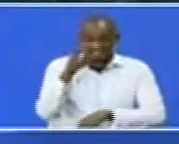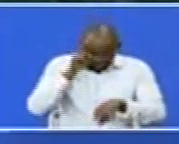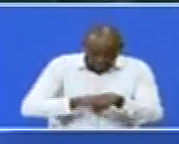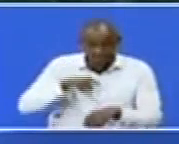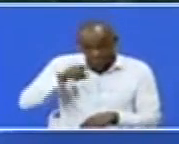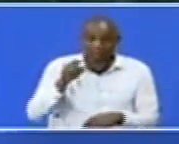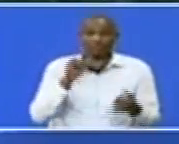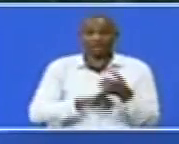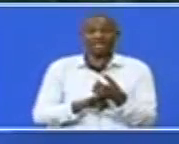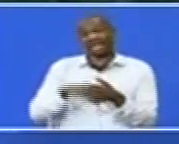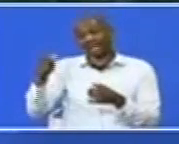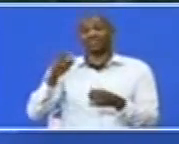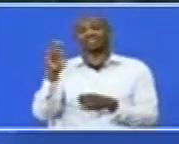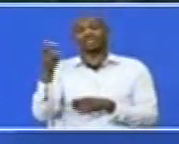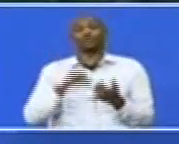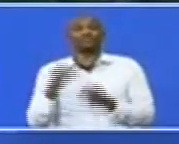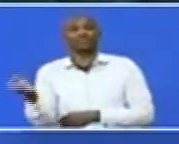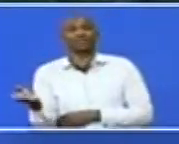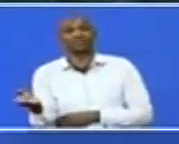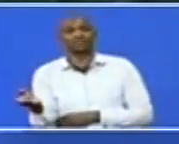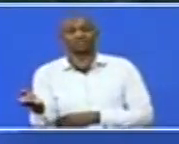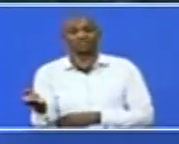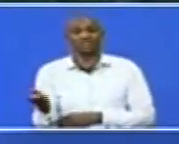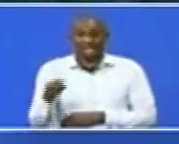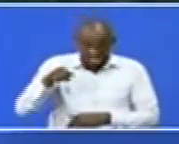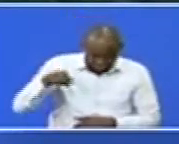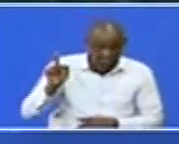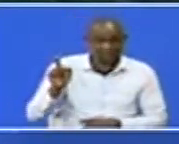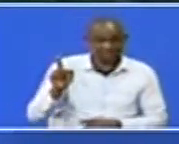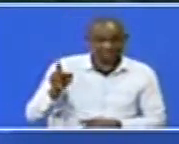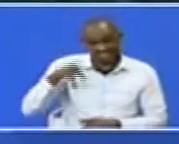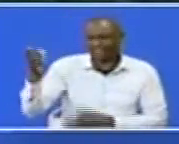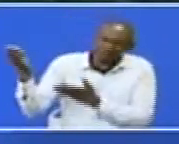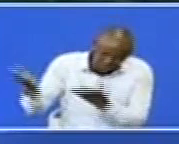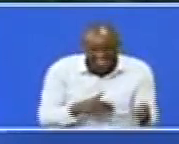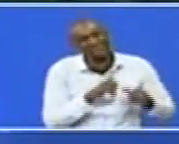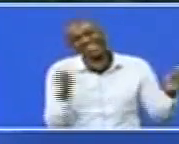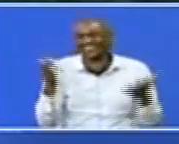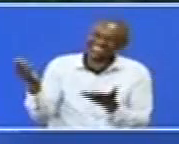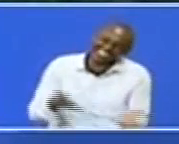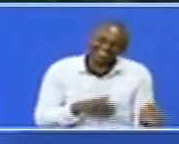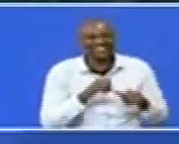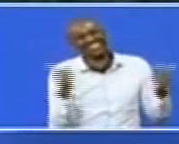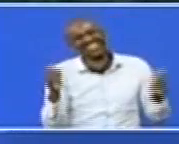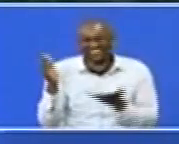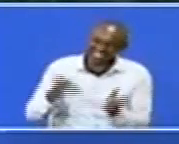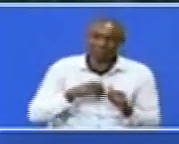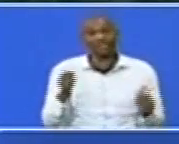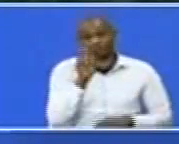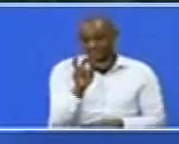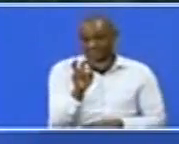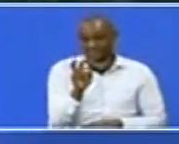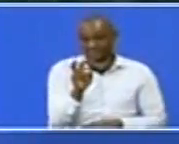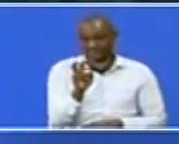Walikuwa naoa ile bibi mdogo. Yeye alikuwa anamkaribisha ati karibu. Shauri